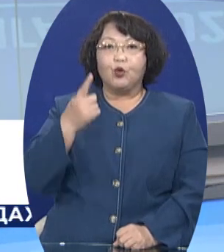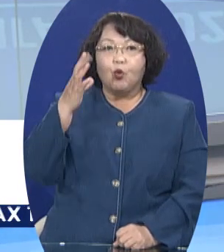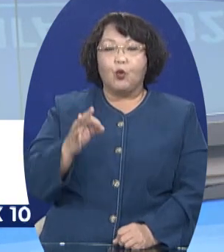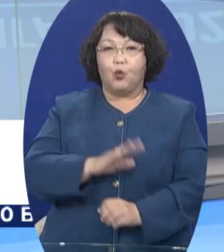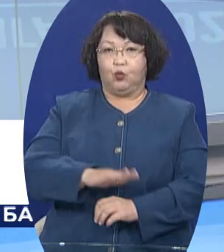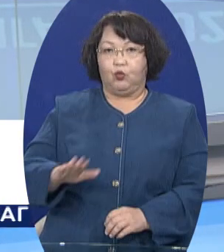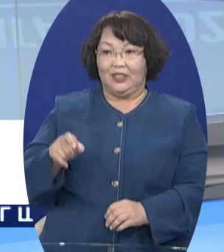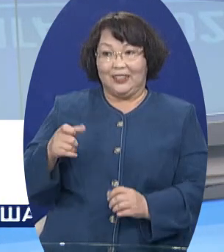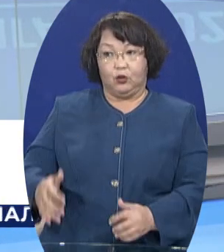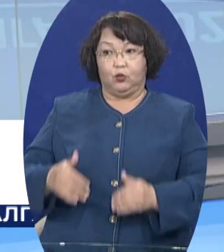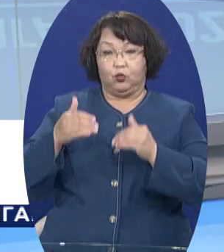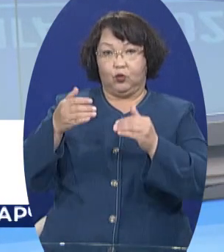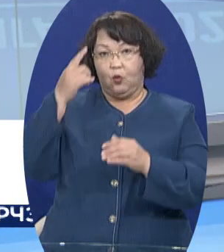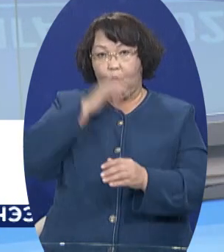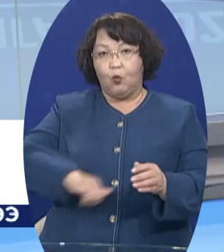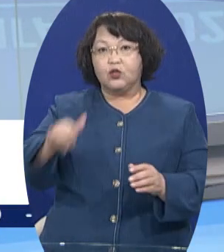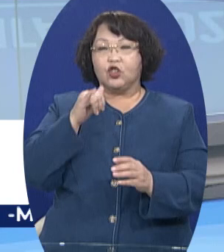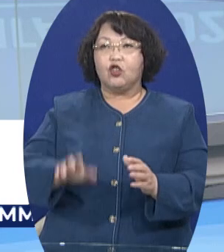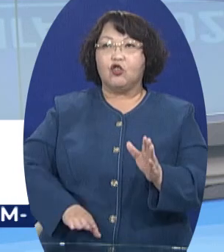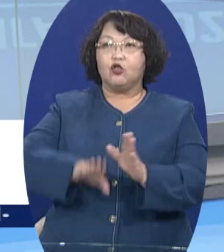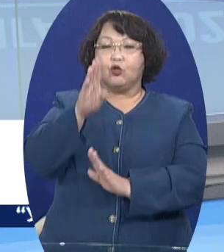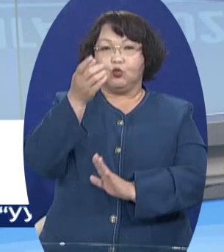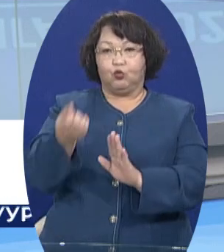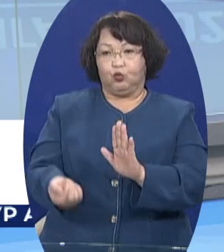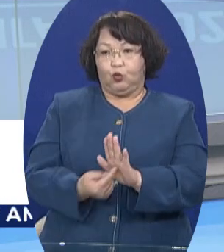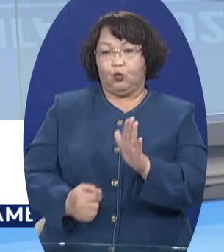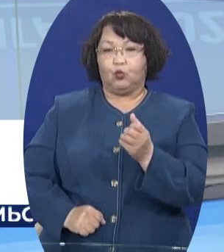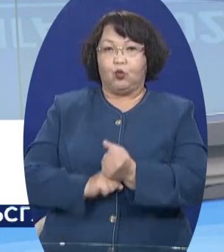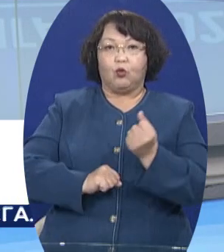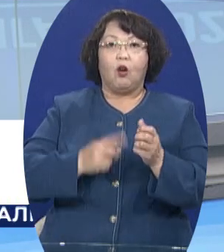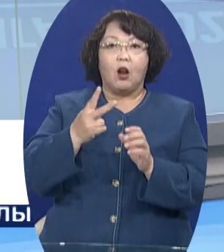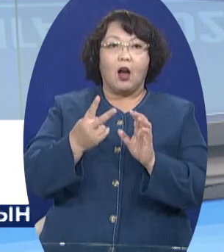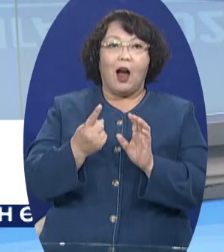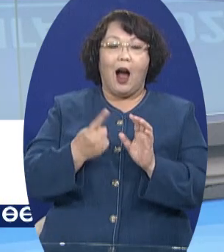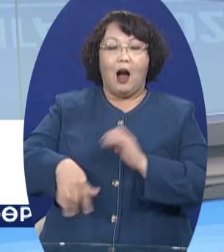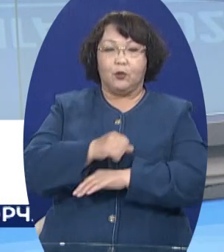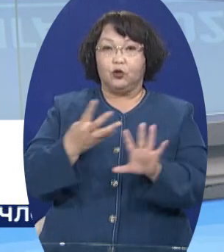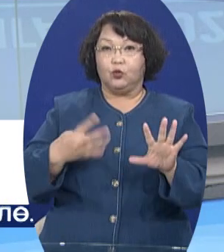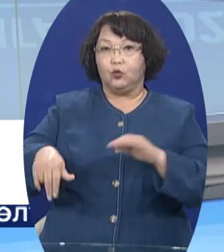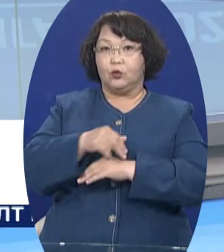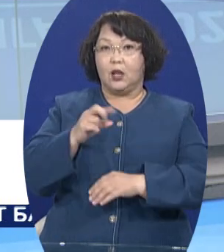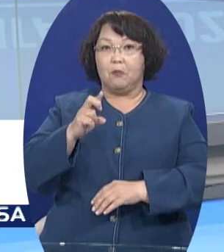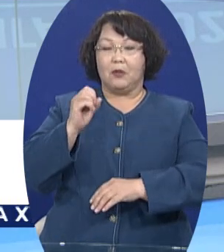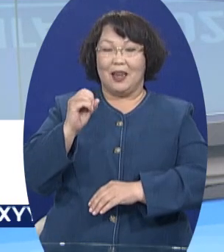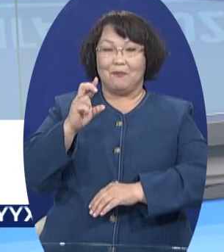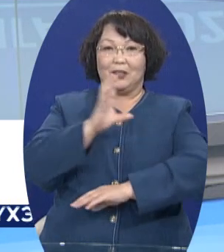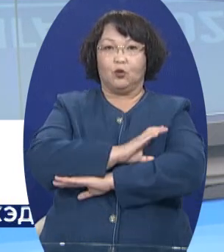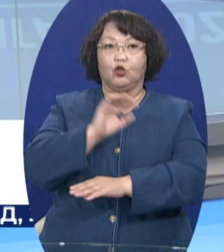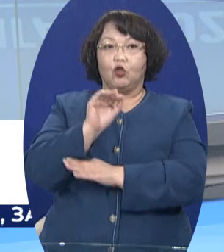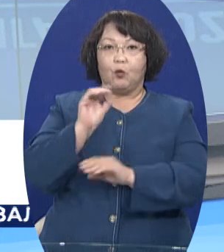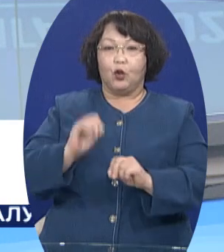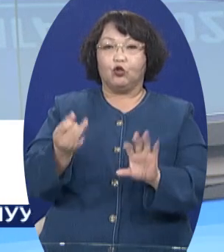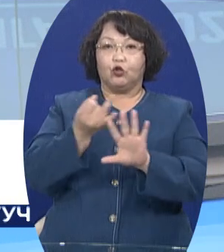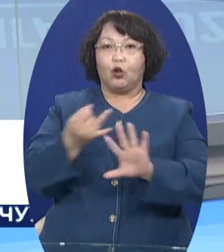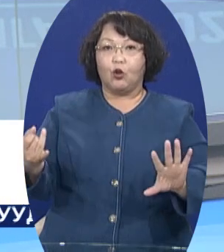байх ёстой. Энэ чухалаараа Монгол Улсын ерөнхий сайдын санаачлалаар 21 аймаг 9 дүүргийн ерөнхий боловсролын сургуулийн төлөөлөл болсон